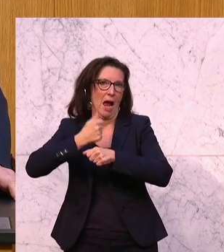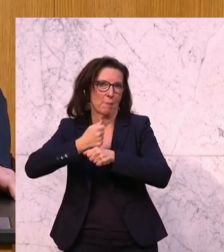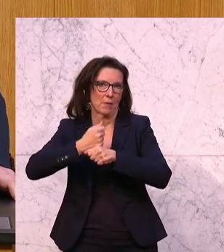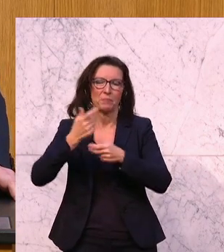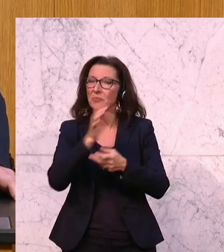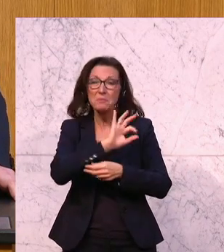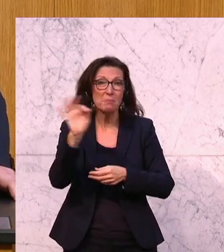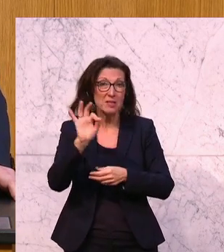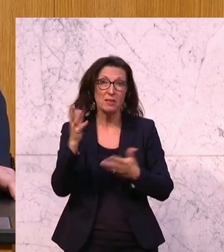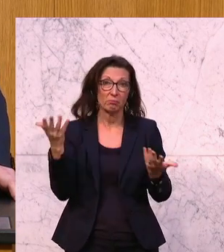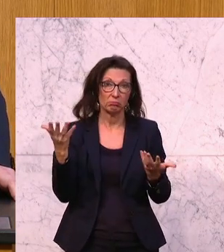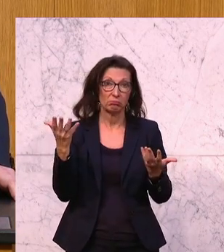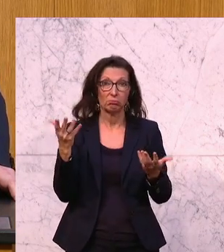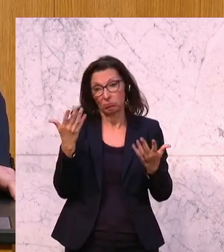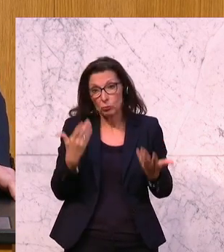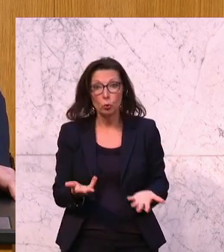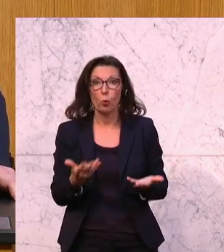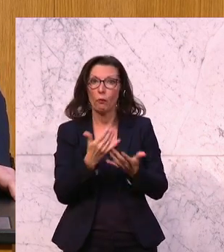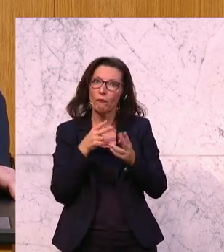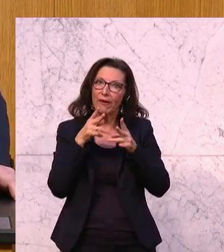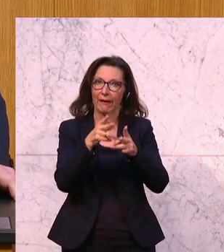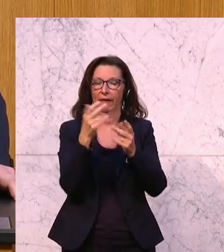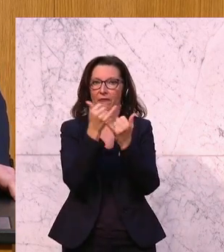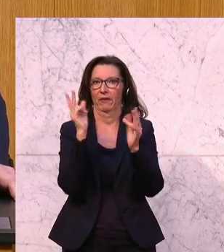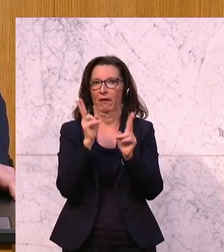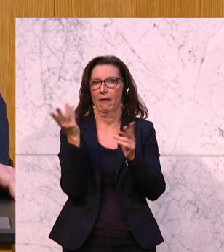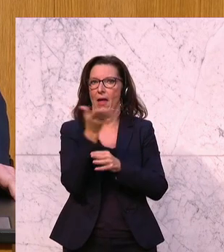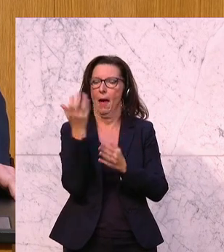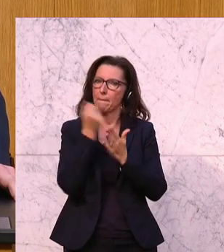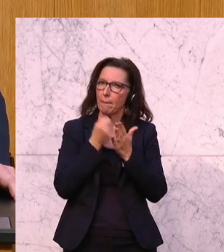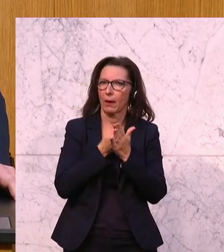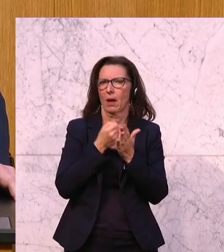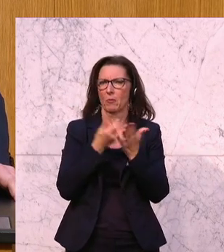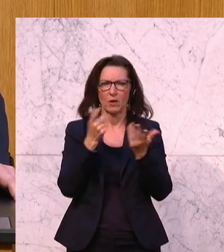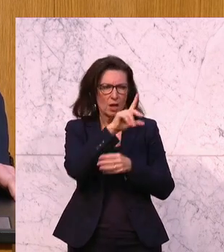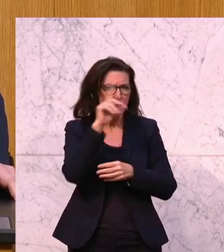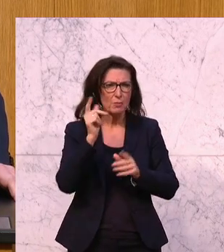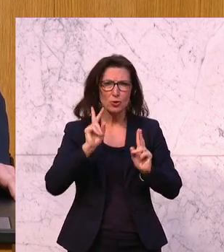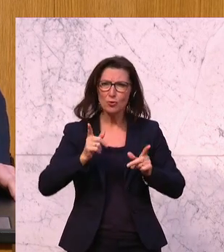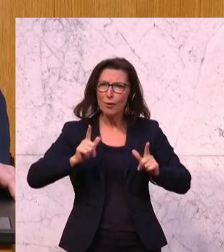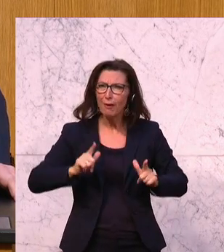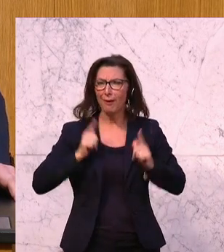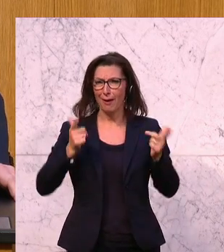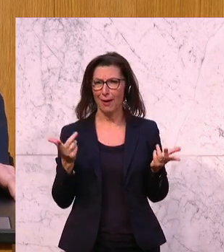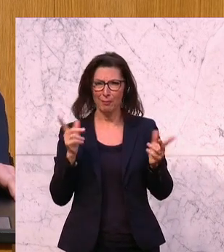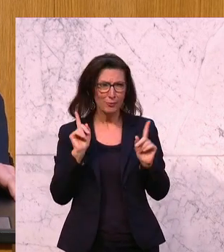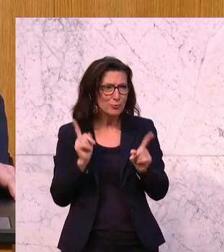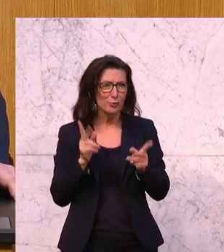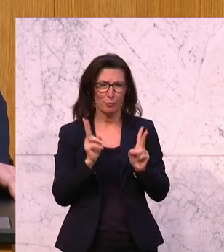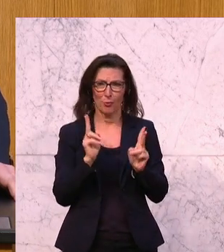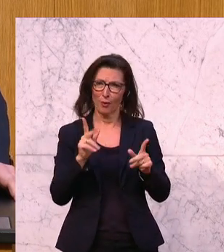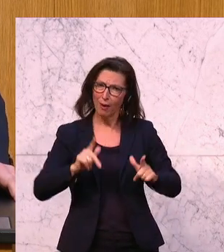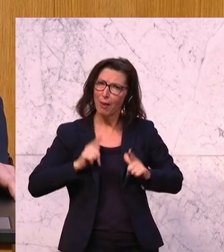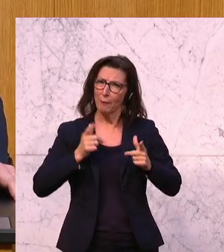Weise, auch Armut zu bekämpfen, Menschen ein Leben auch zu ermöglichen, damit sie sich natürlich ihr Leben auch leisten können, ist,